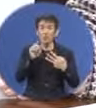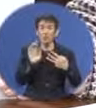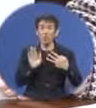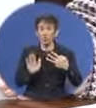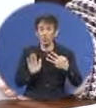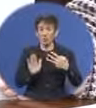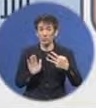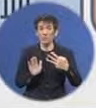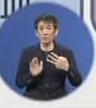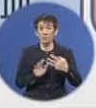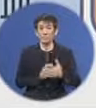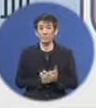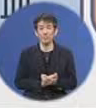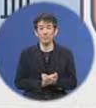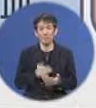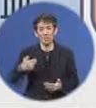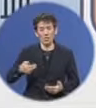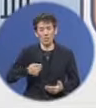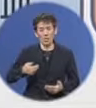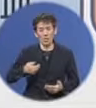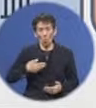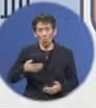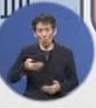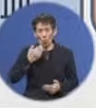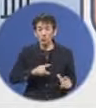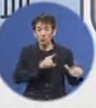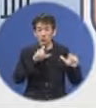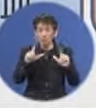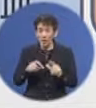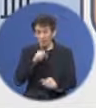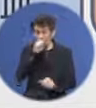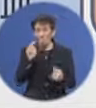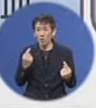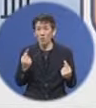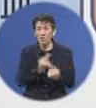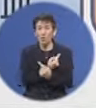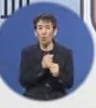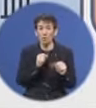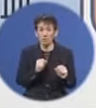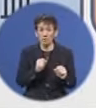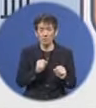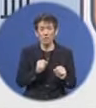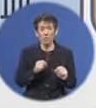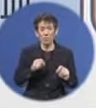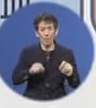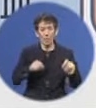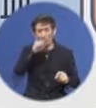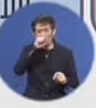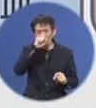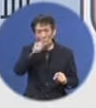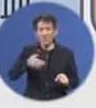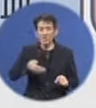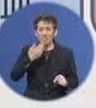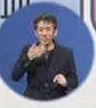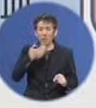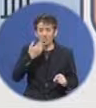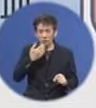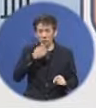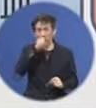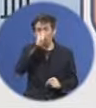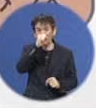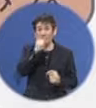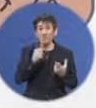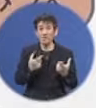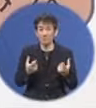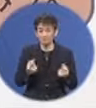い、 でまず栄養とか食生活の改善をしましょうと、バランスの取れたお食事をしてもらったらいいんですよ